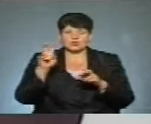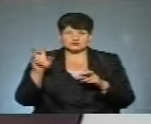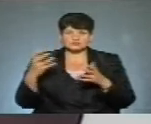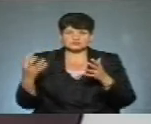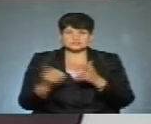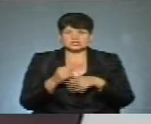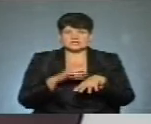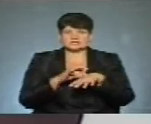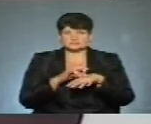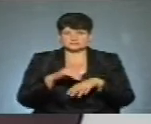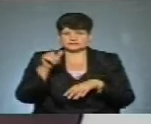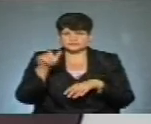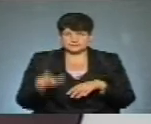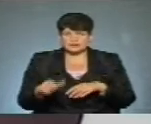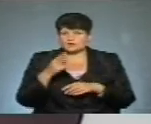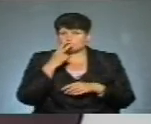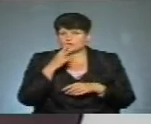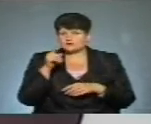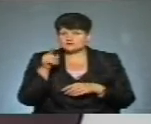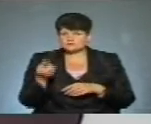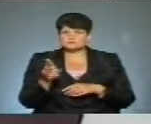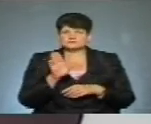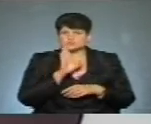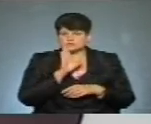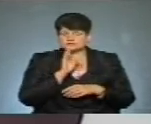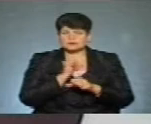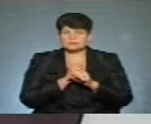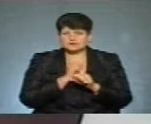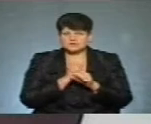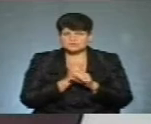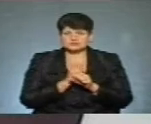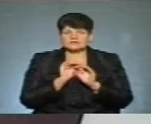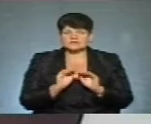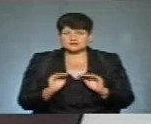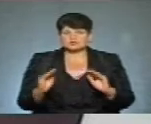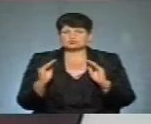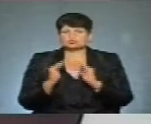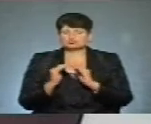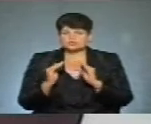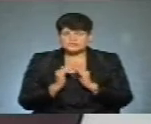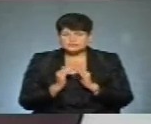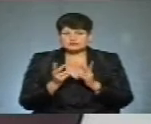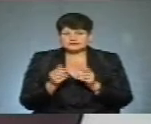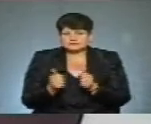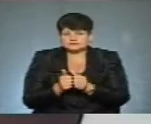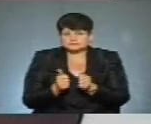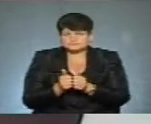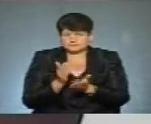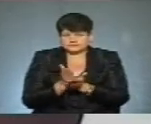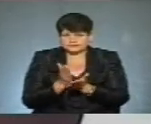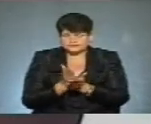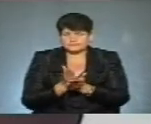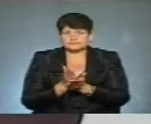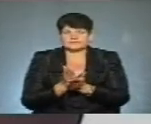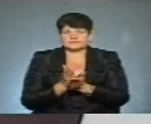цього пансіонату. Побачила його Ольга Адамчук. Вона працює у Петриківському дитячому будинку, який розташований поруч з